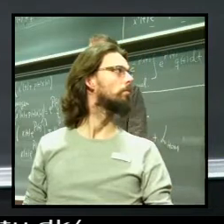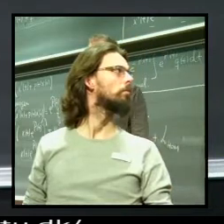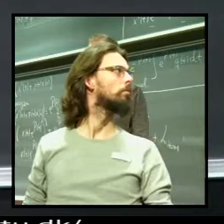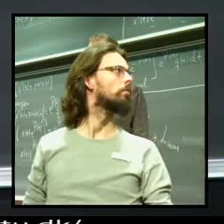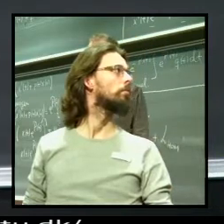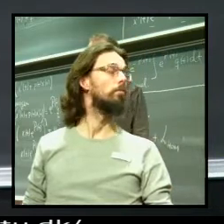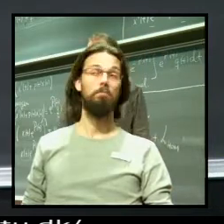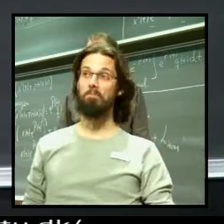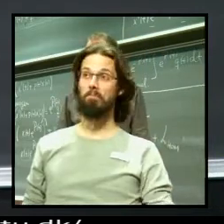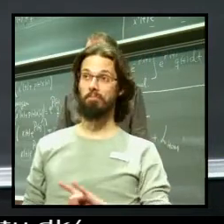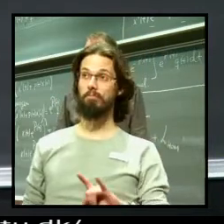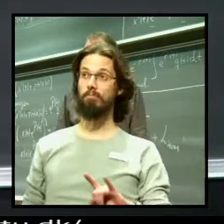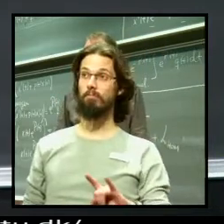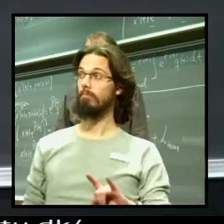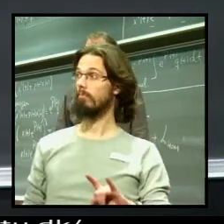Er det ikke rigtigt?